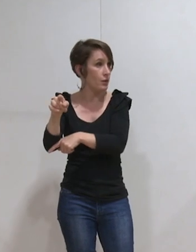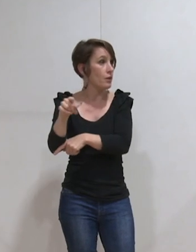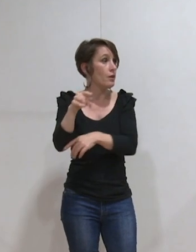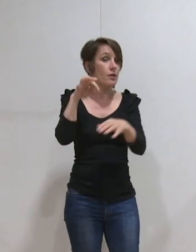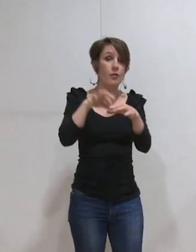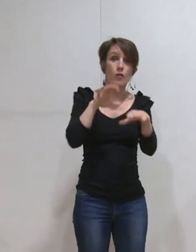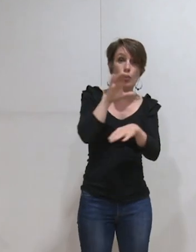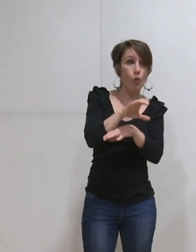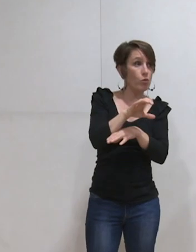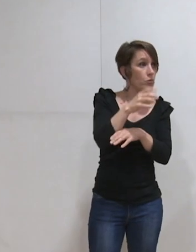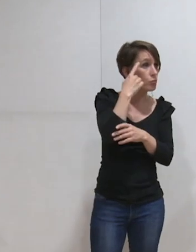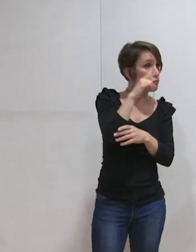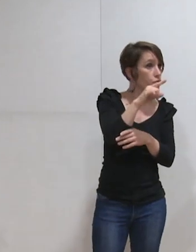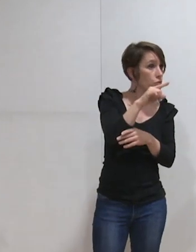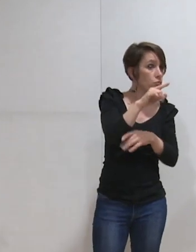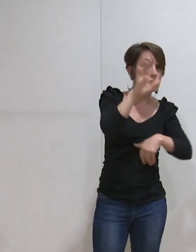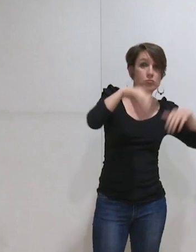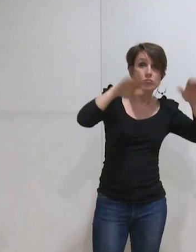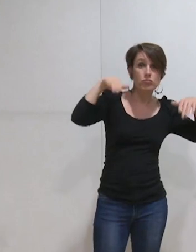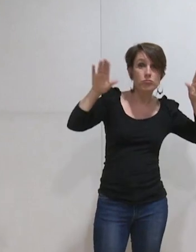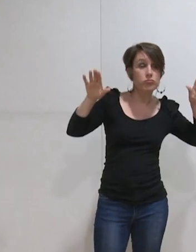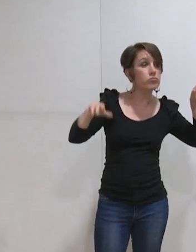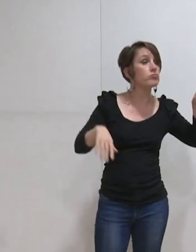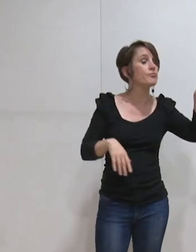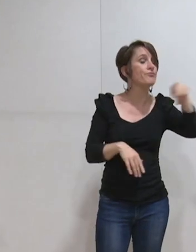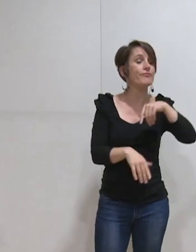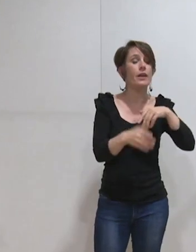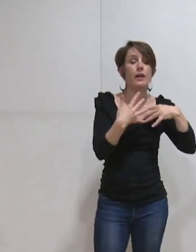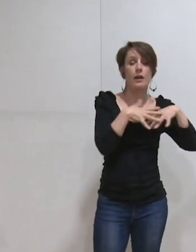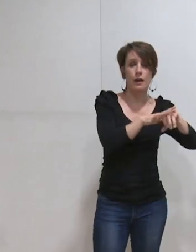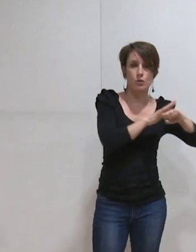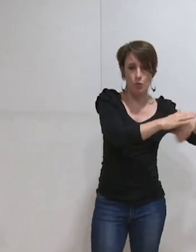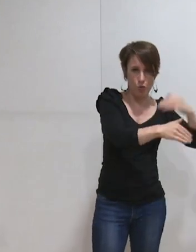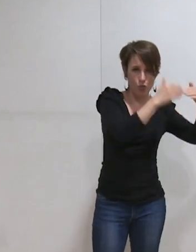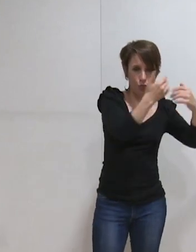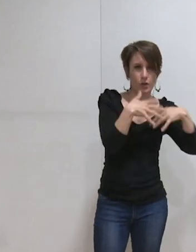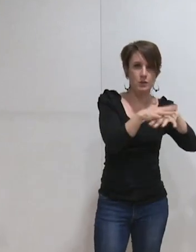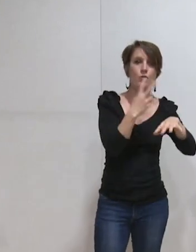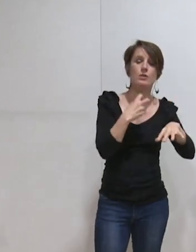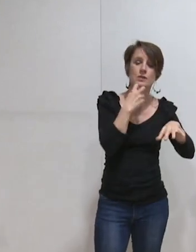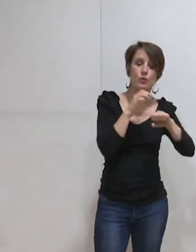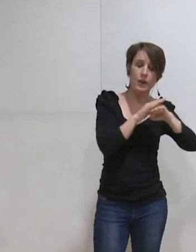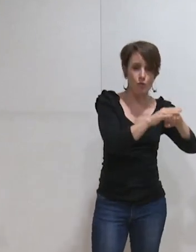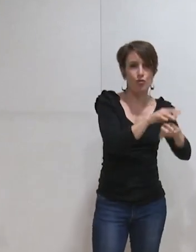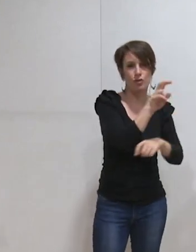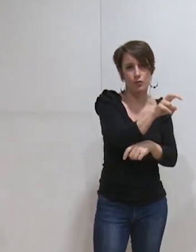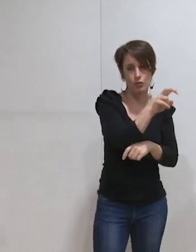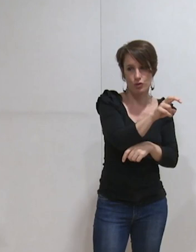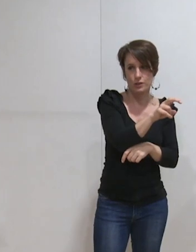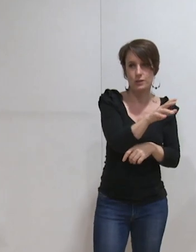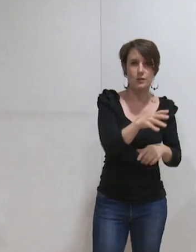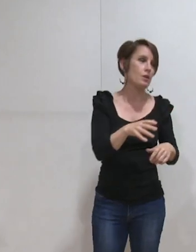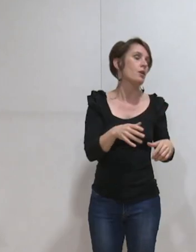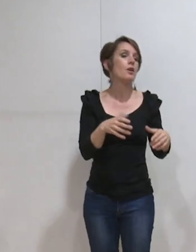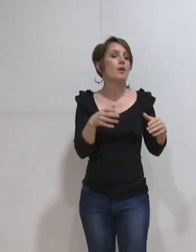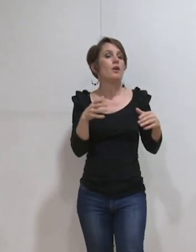contre qui vote pour donc rassemblement de gauche et de progrès rassemblement citoyen la gauche écologiste et donc groupe UMP